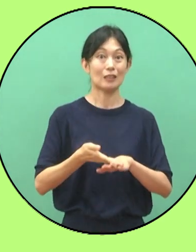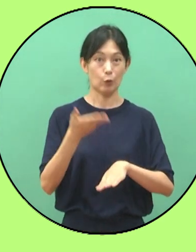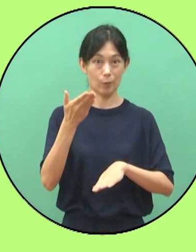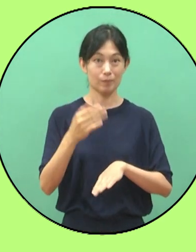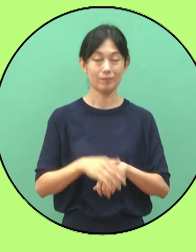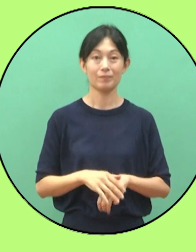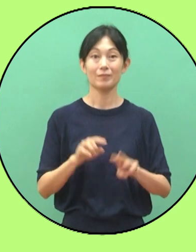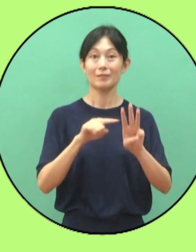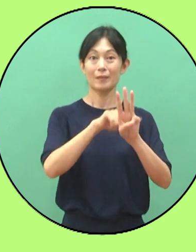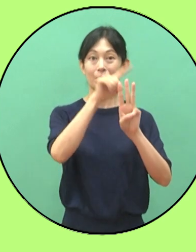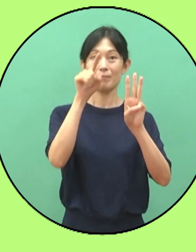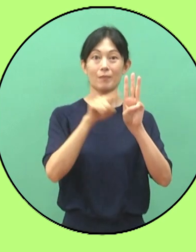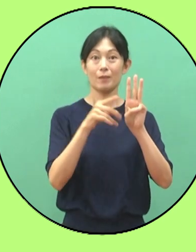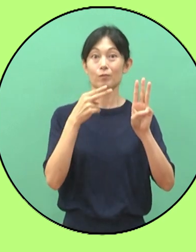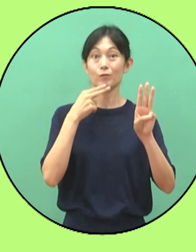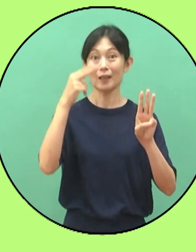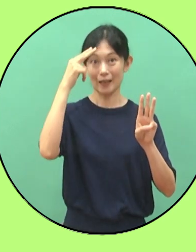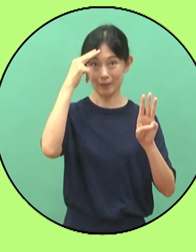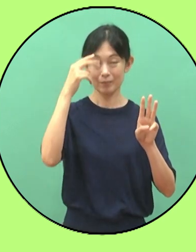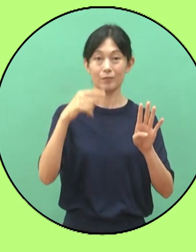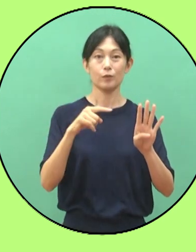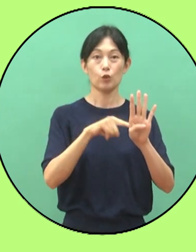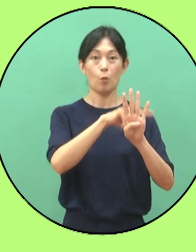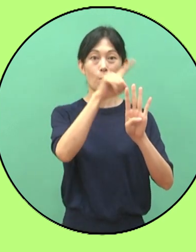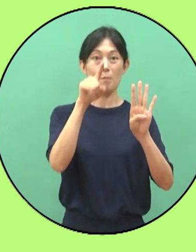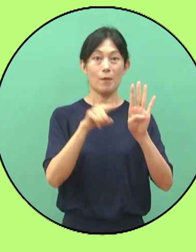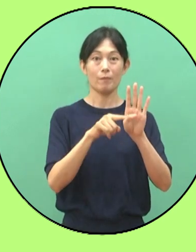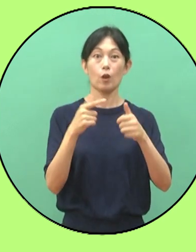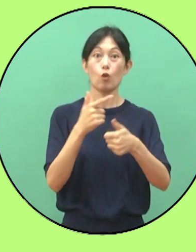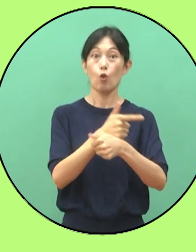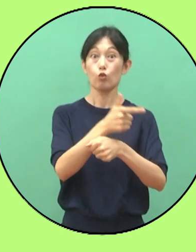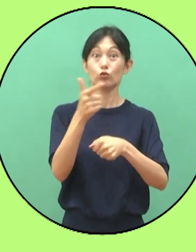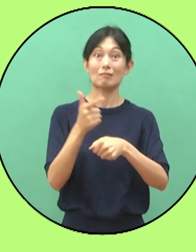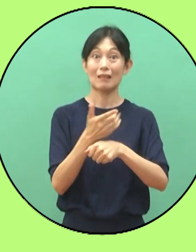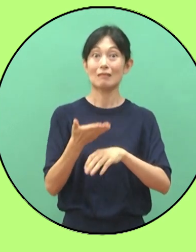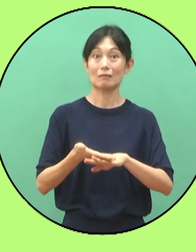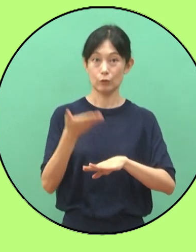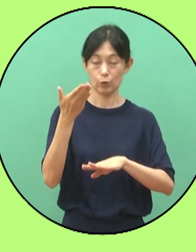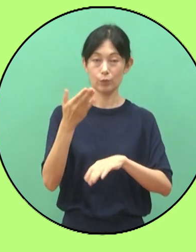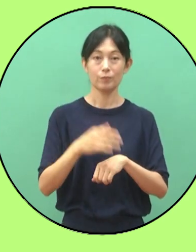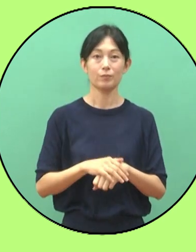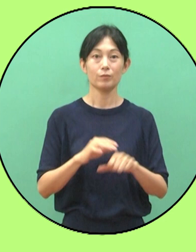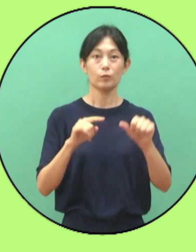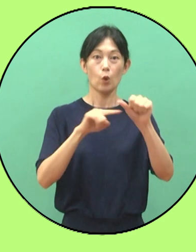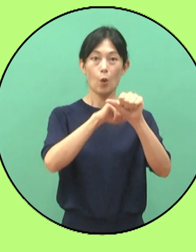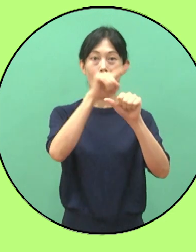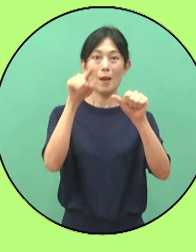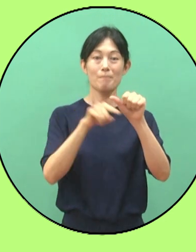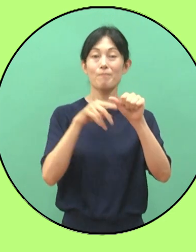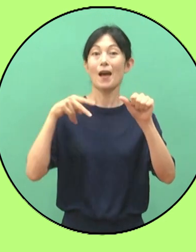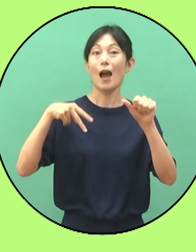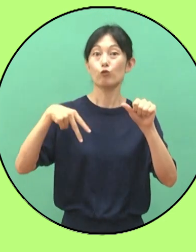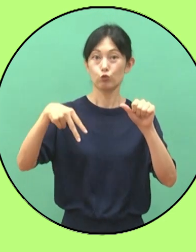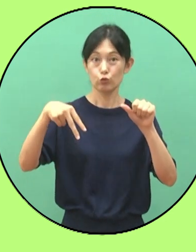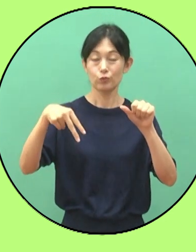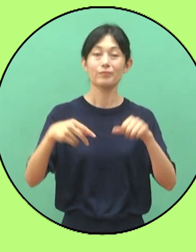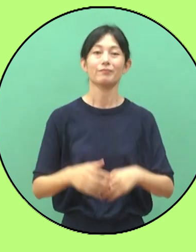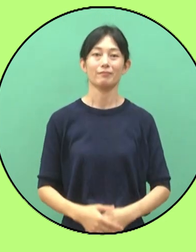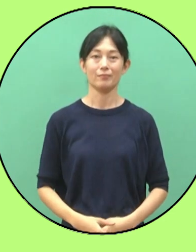はお酒、4番は6時間以上、5番は歩くが入ります。